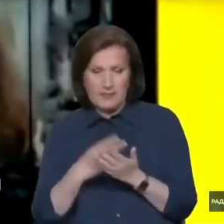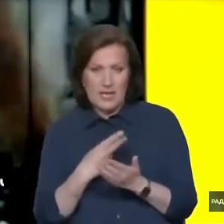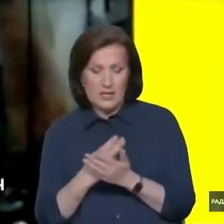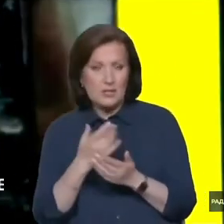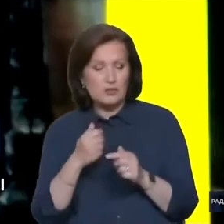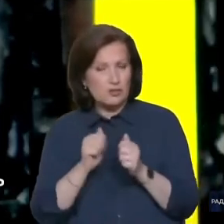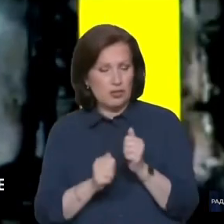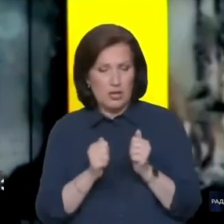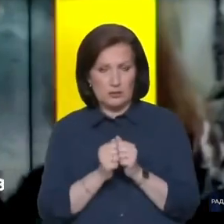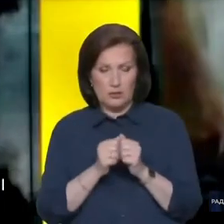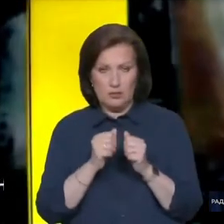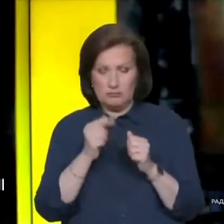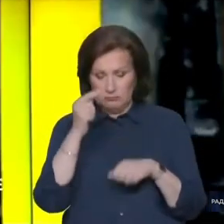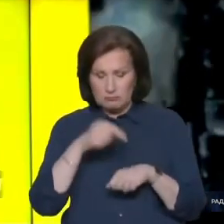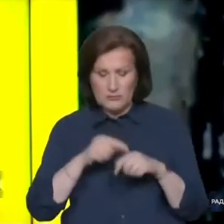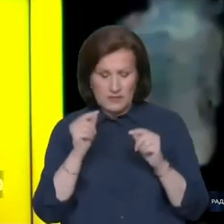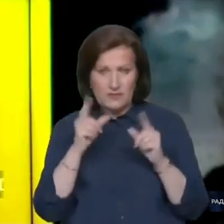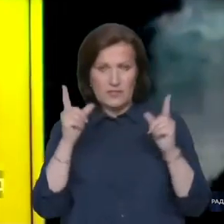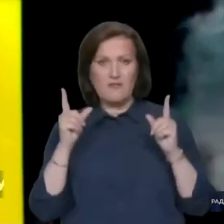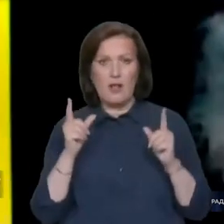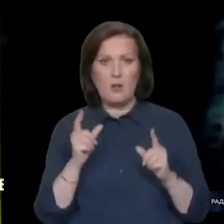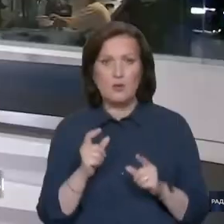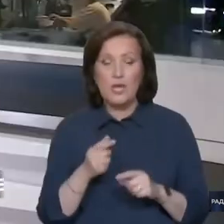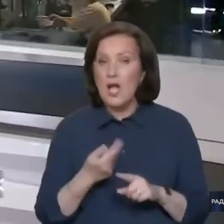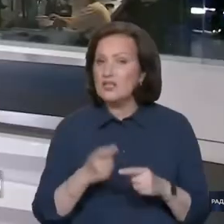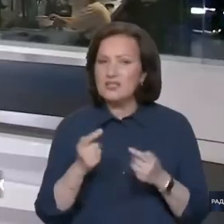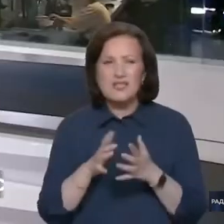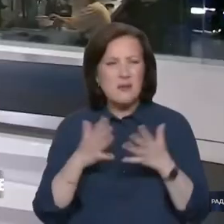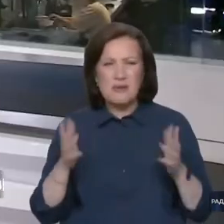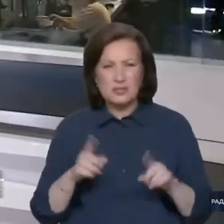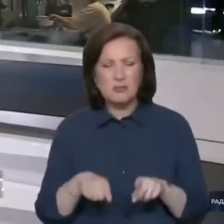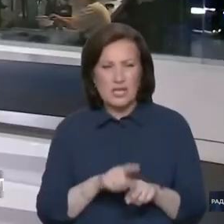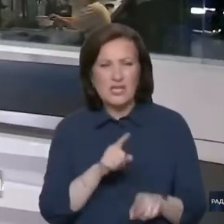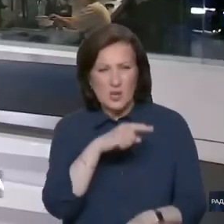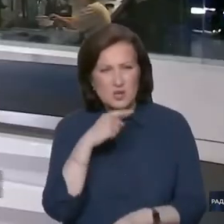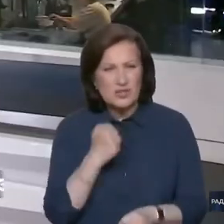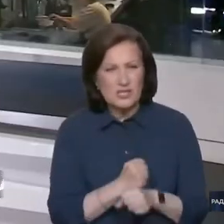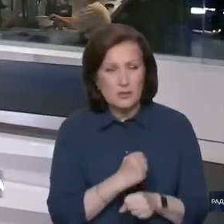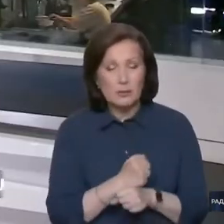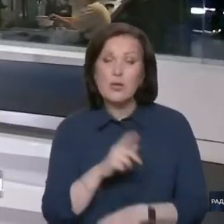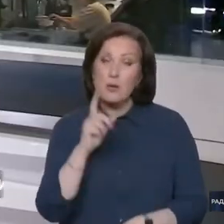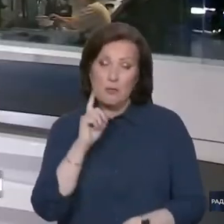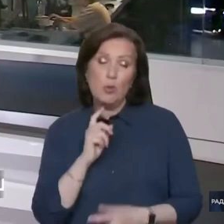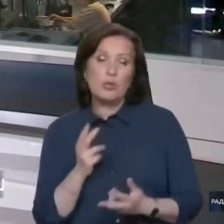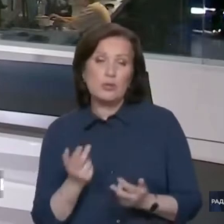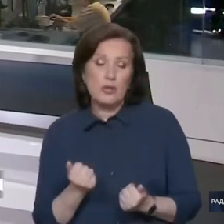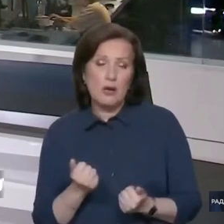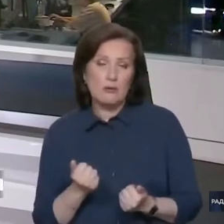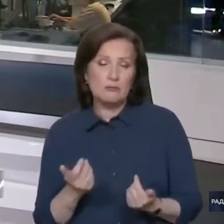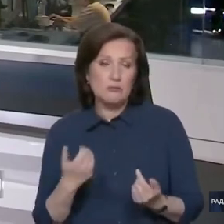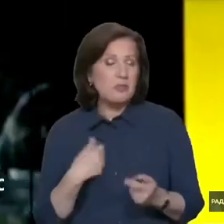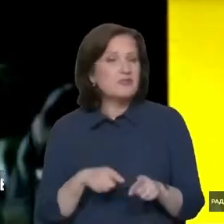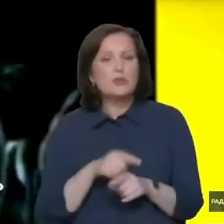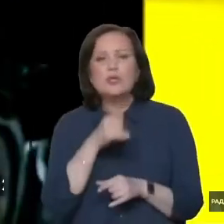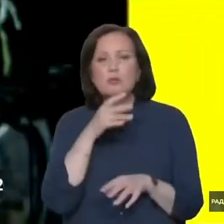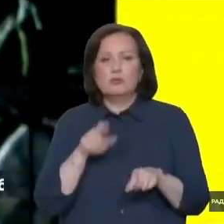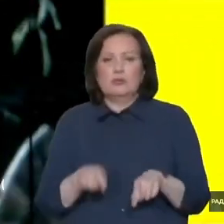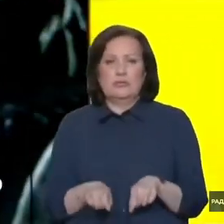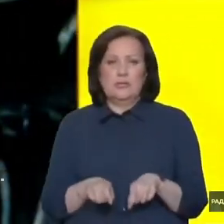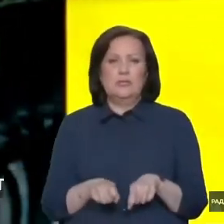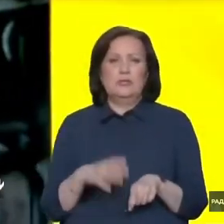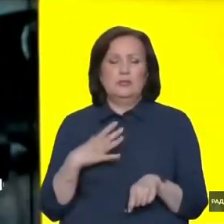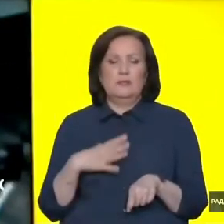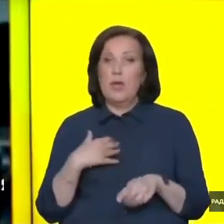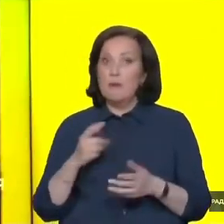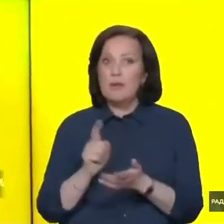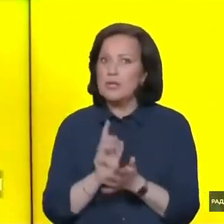відкривало очі багатьом мешканцям цих країн. Але це не так масштабно, як роблять росіяни. Поки що так, але ми все одно не можемо сидіти склавши